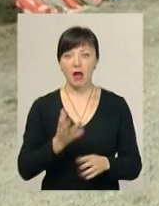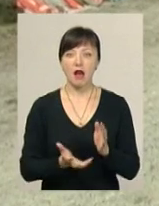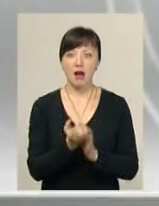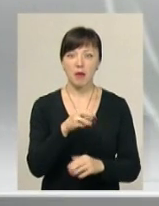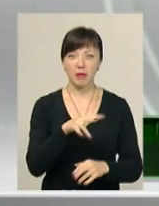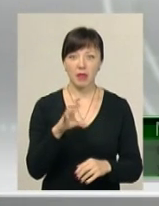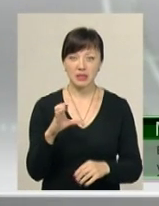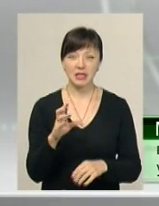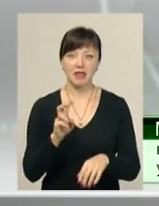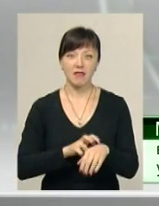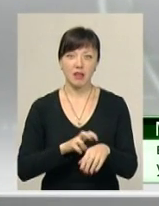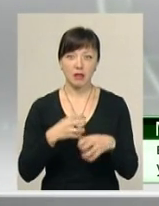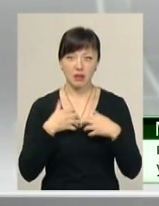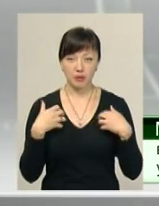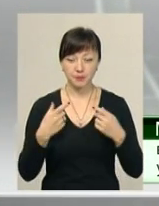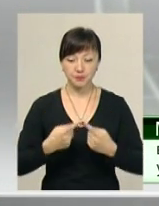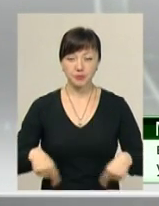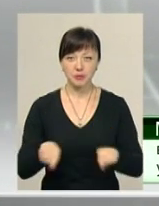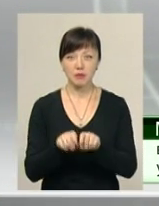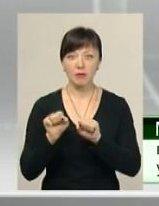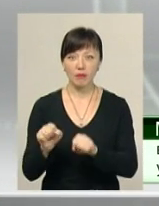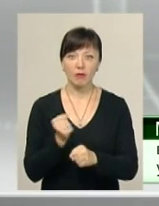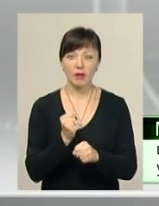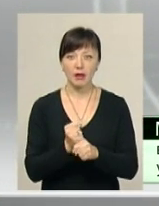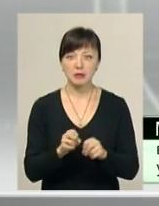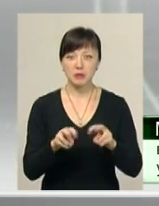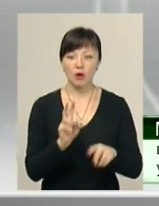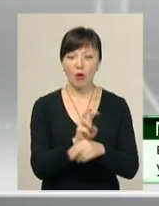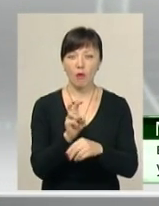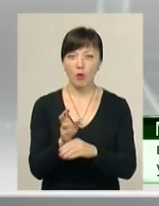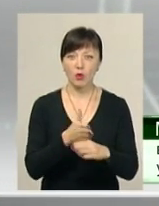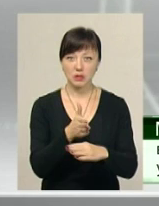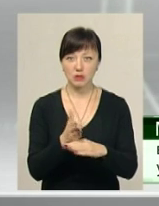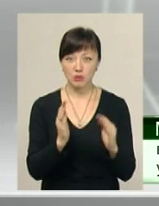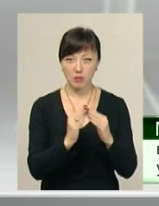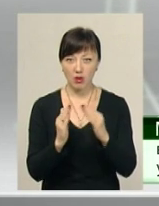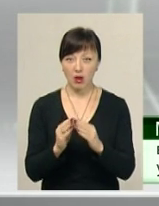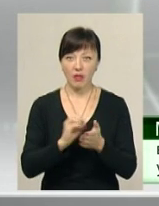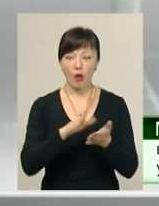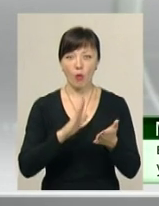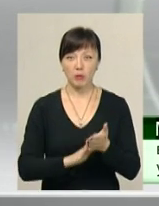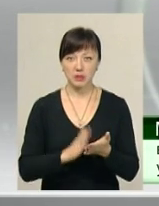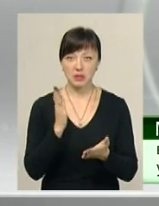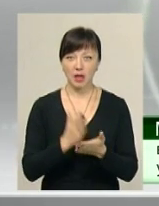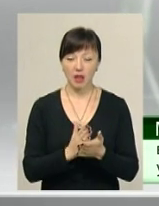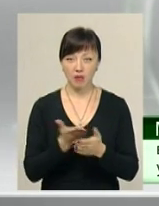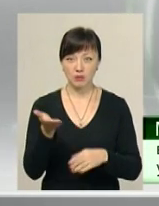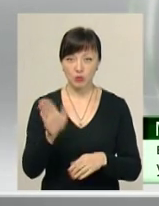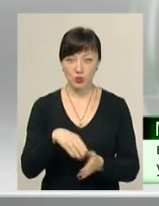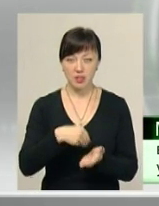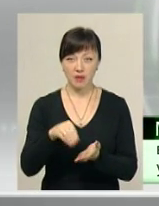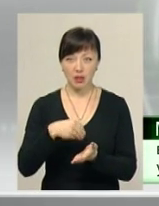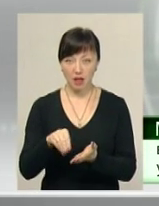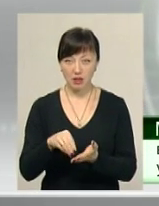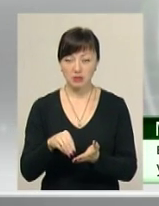ветеринари. В зоні захисту працюють спеціалісти, обходять двори господарства, беруть на облік наявне поголів'я